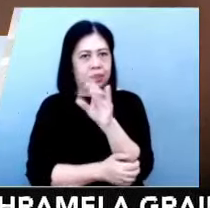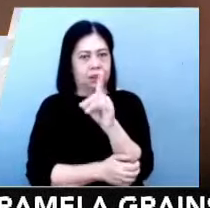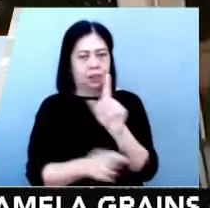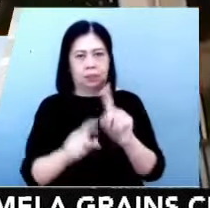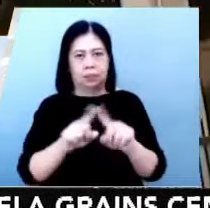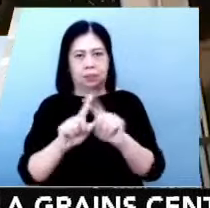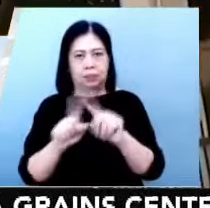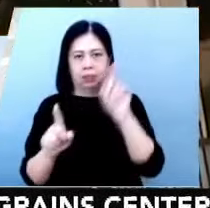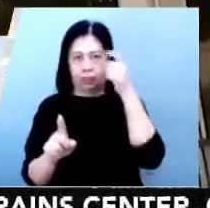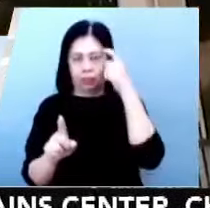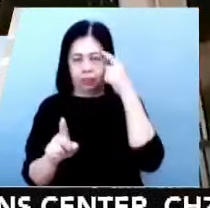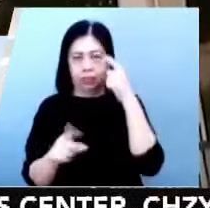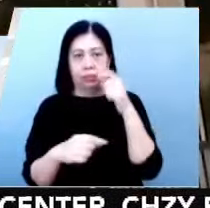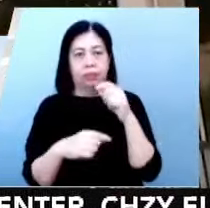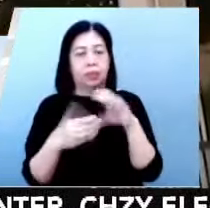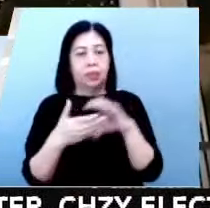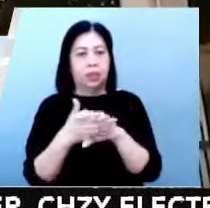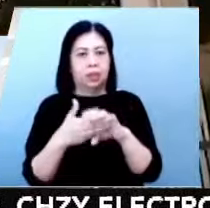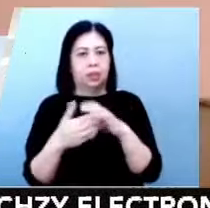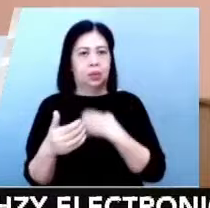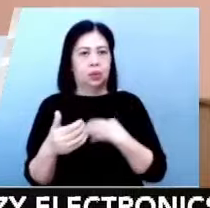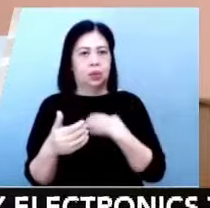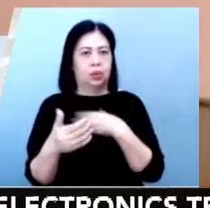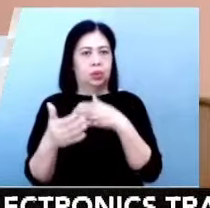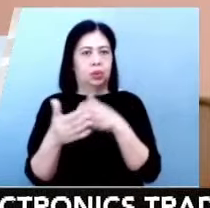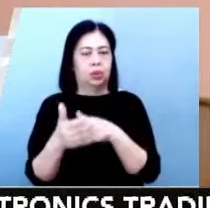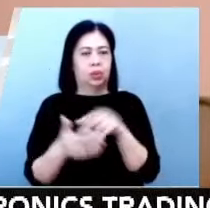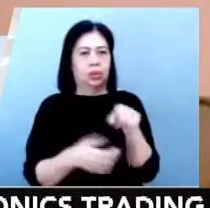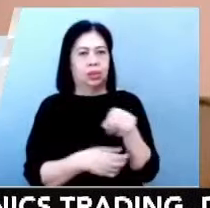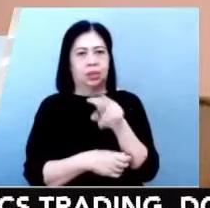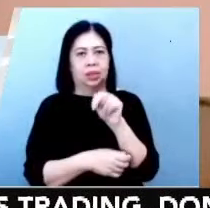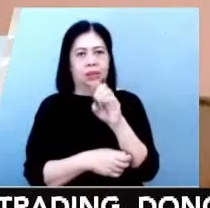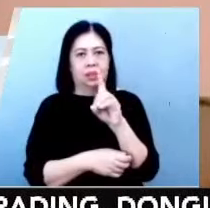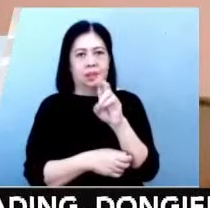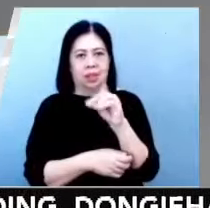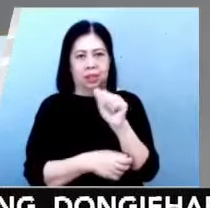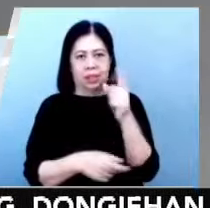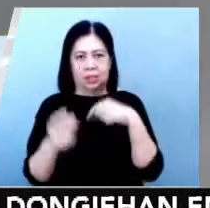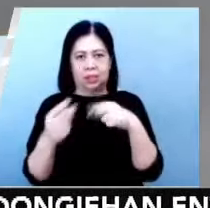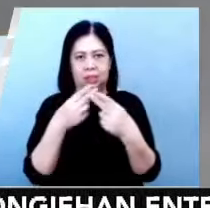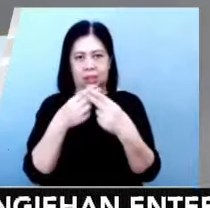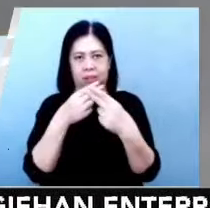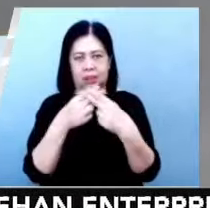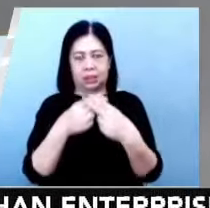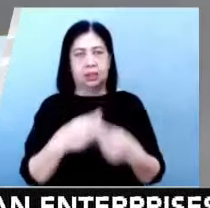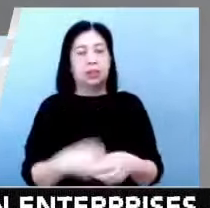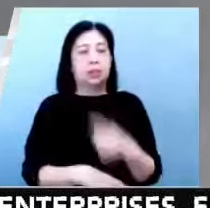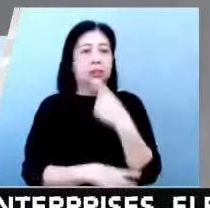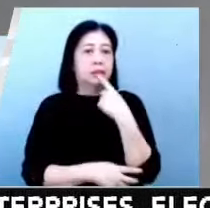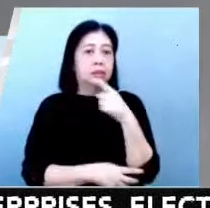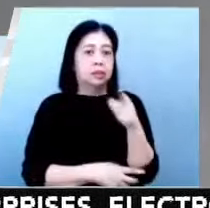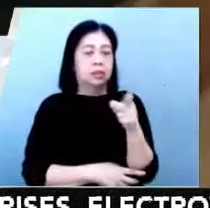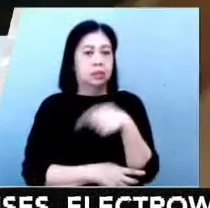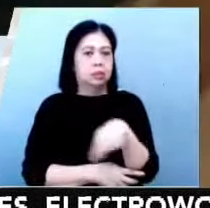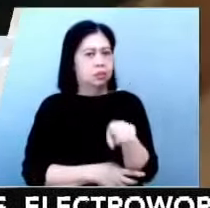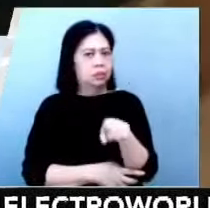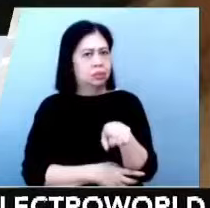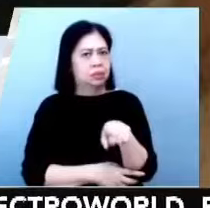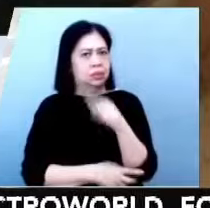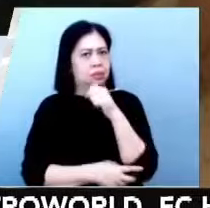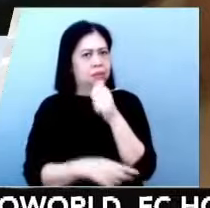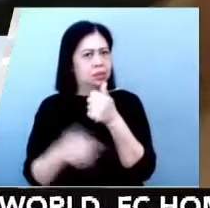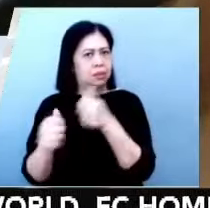card. Inireklamo yan sa National Council on Disability Affairs. Sabi ng konseho, hindi yan naayon sa